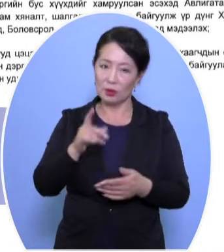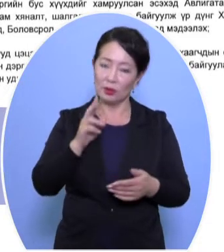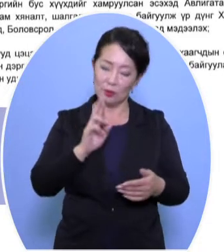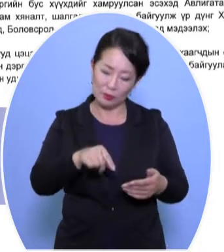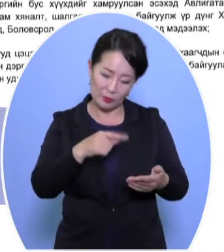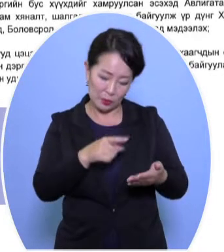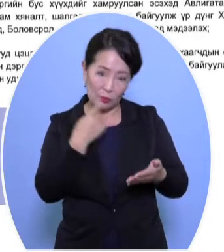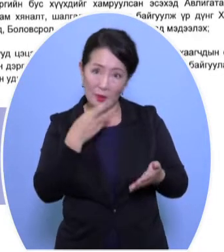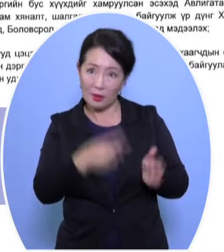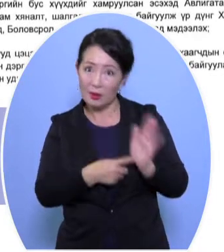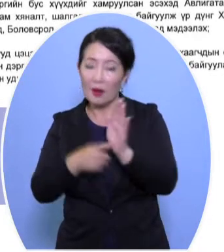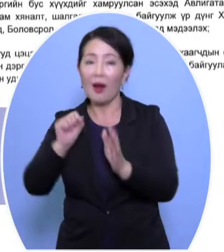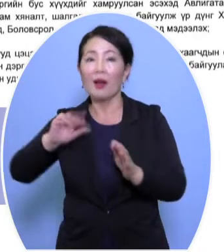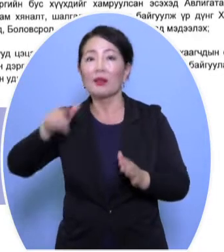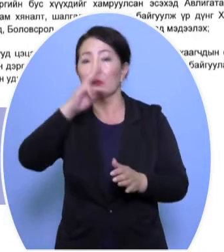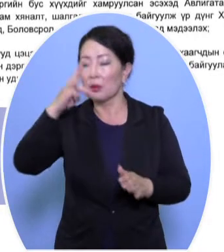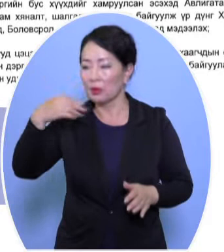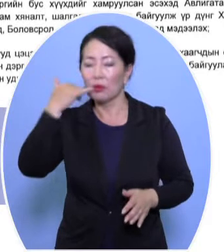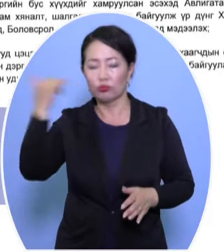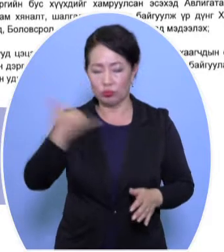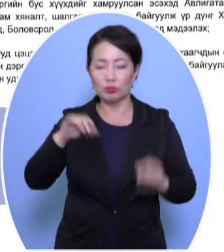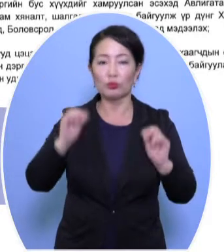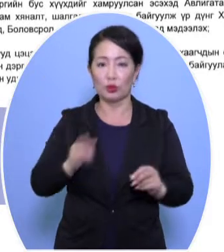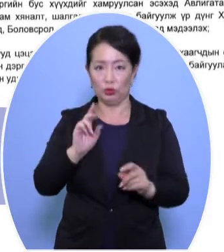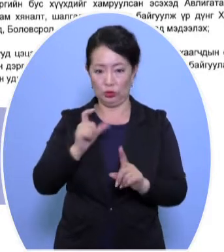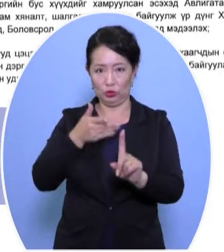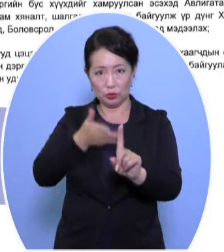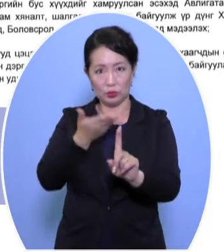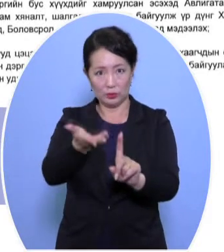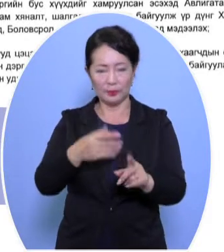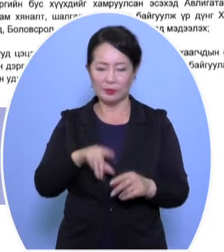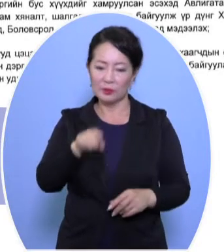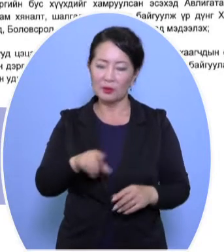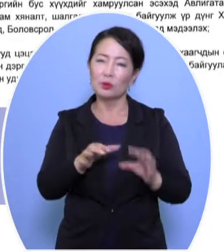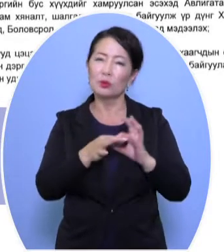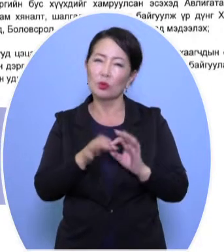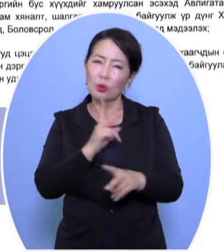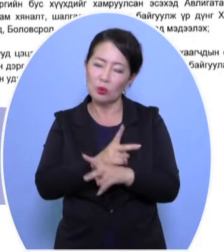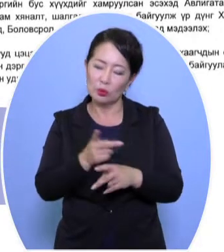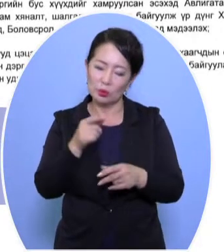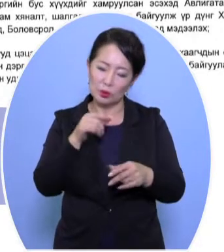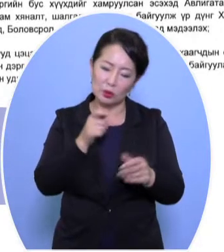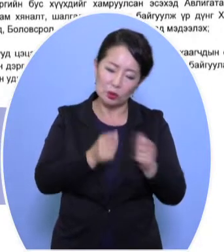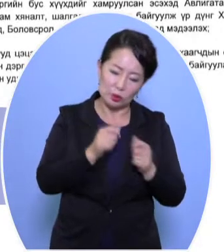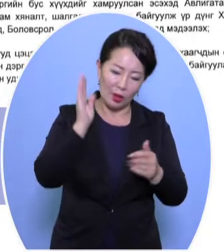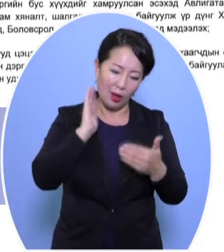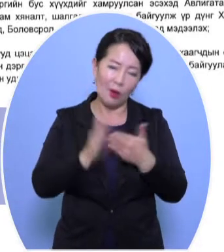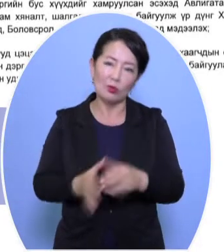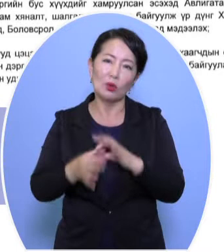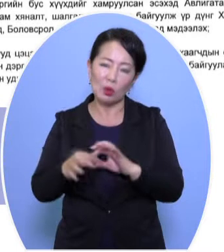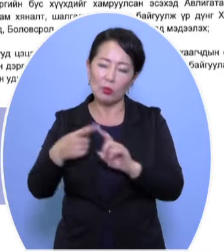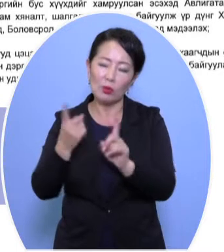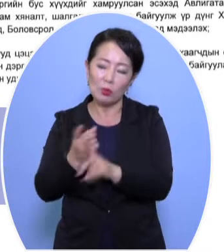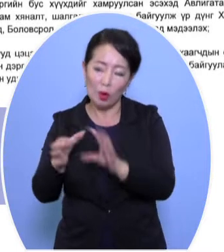даруй альтаа тэнцэх гэж мэддэг гэсэн юм. За тусралгүй чанартай шинж тухай үед нь тий бас зохицуулдаг адилхан шинжэн гэдэг